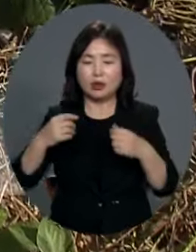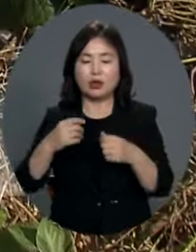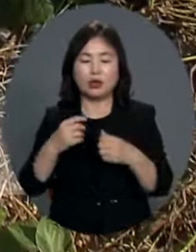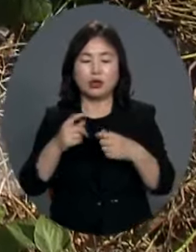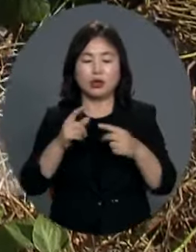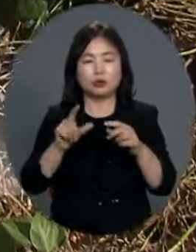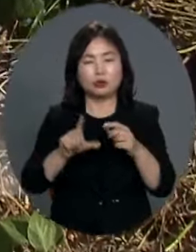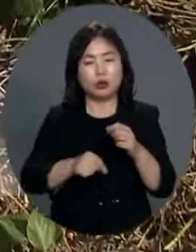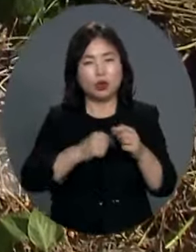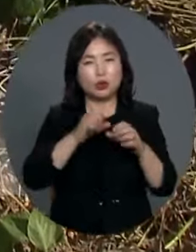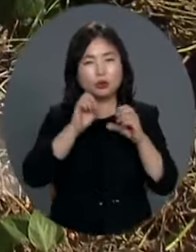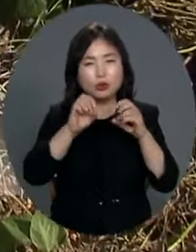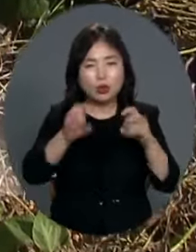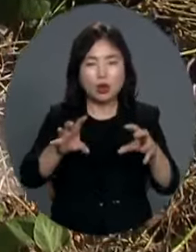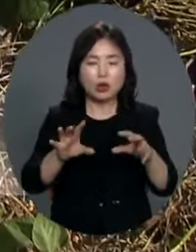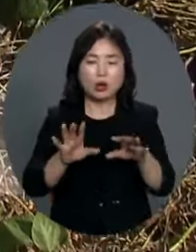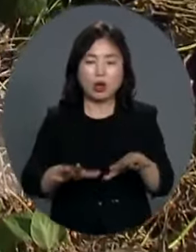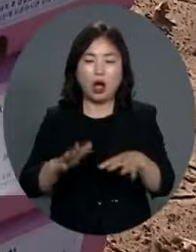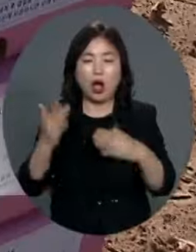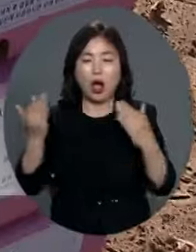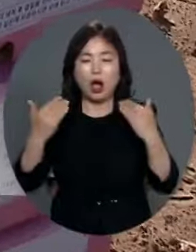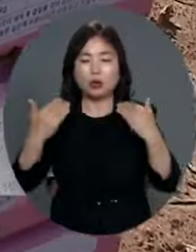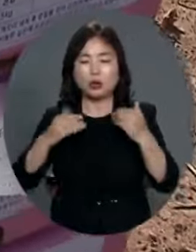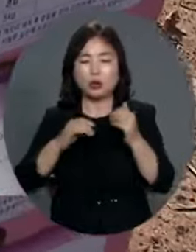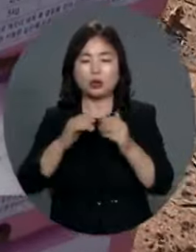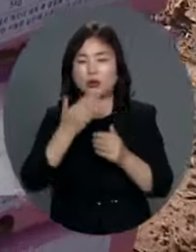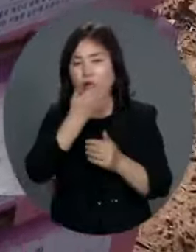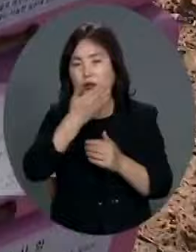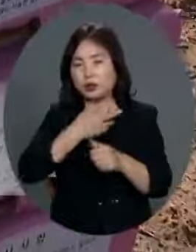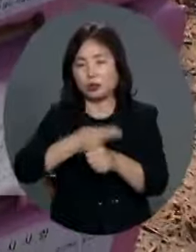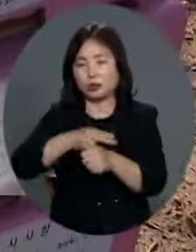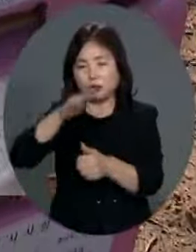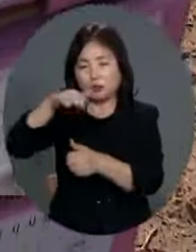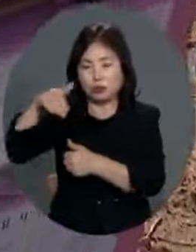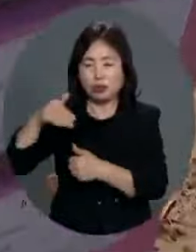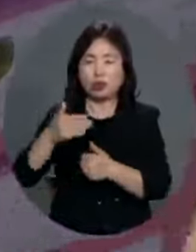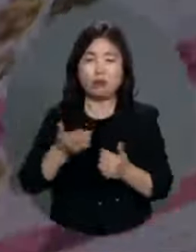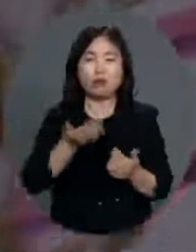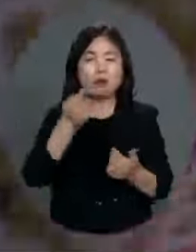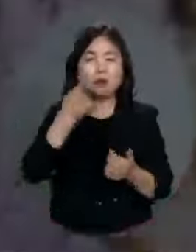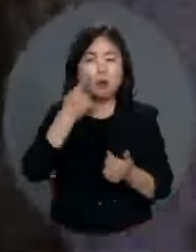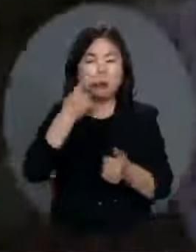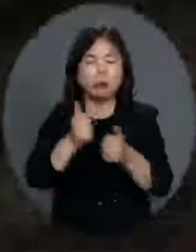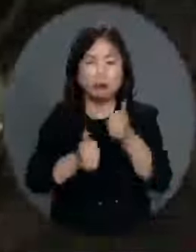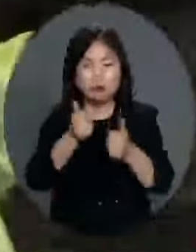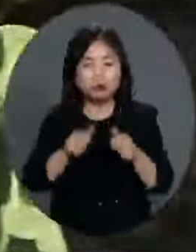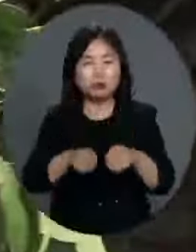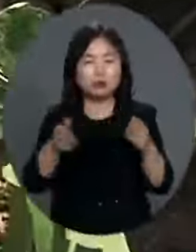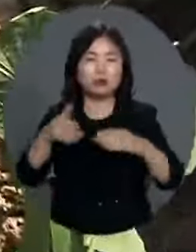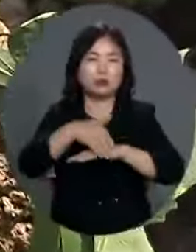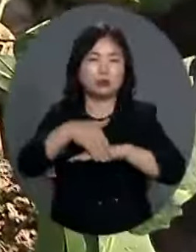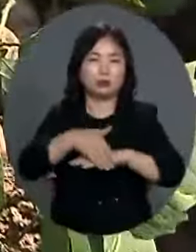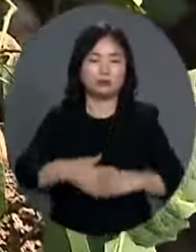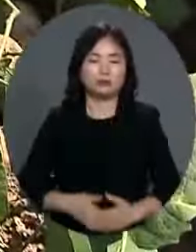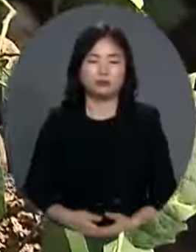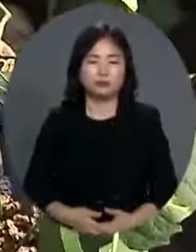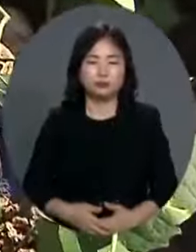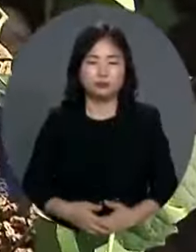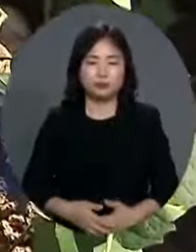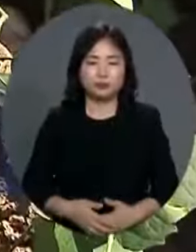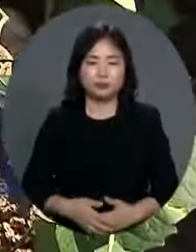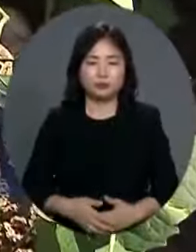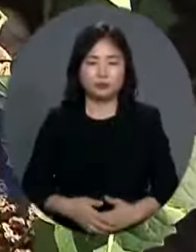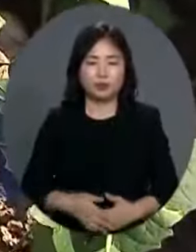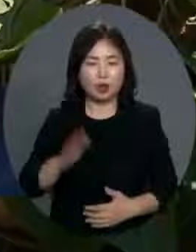경북도청 등에게 소개해 조만간 학교 영양교사 등을 대상으로 시식회가 열릴 예정입니다. 안정적으로